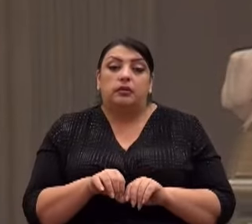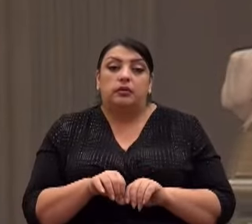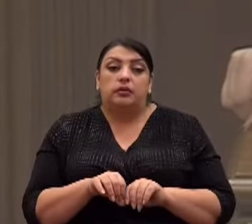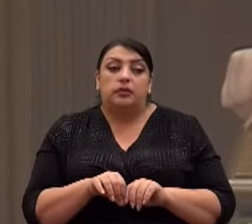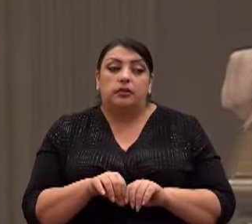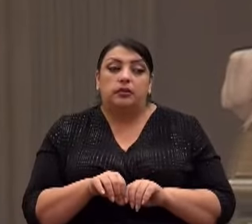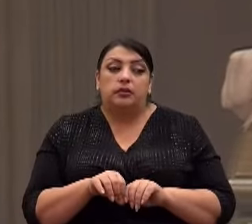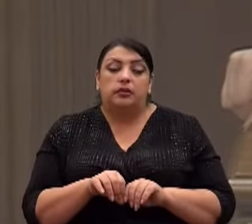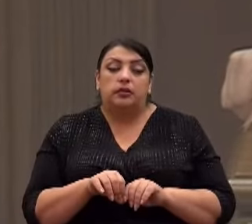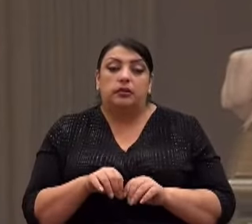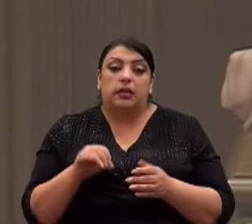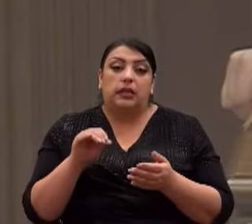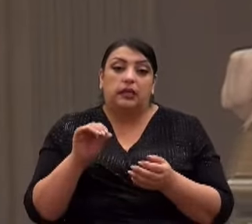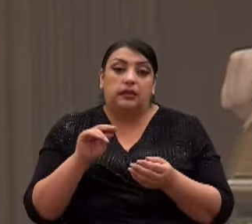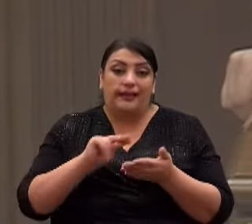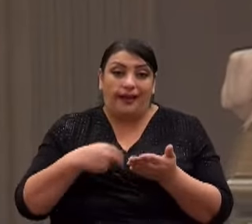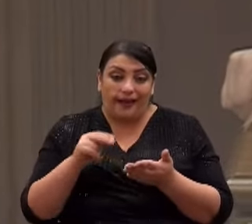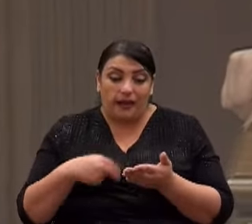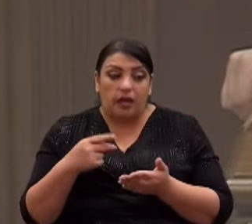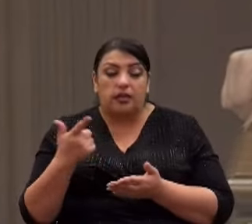հետագծելիությանը և տեղեկանքներին։